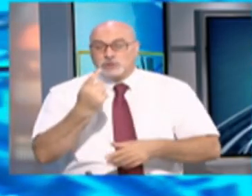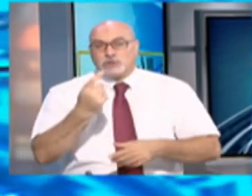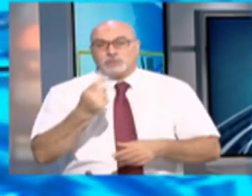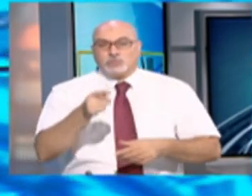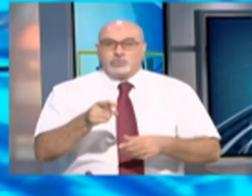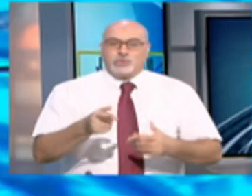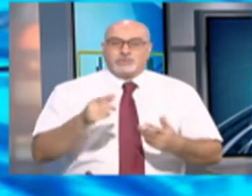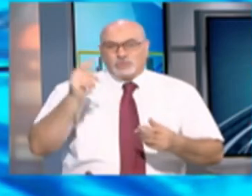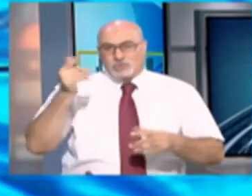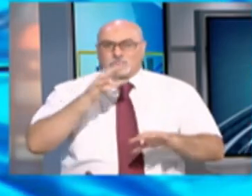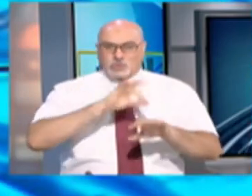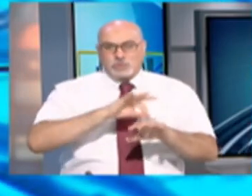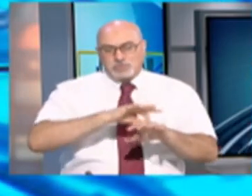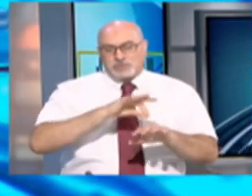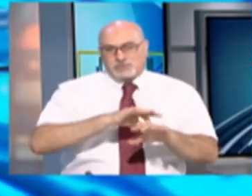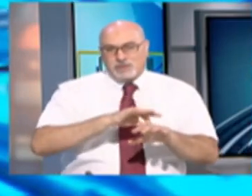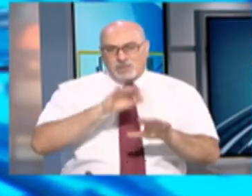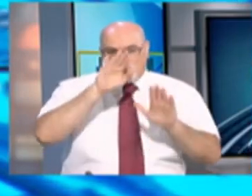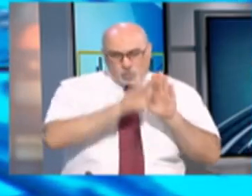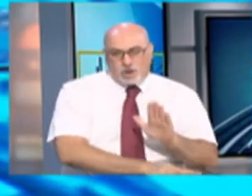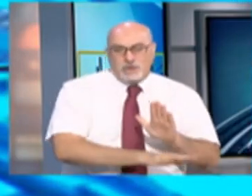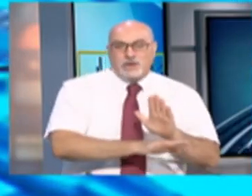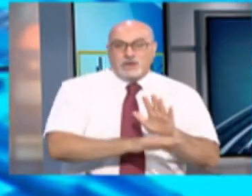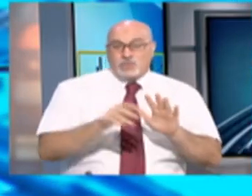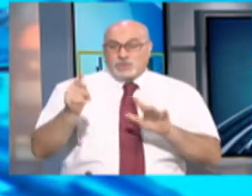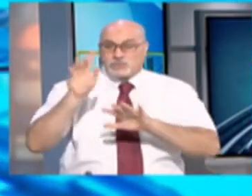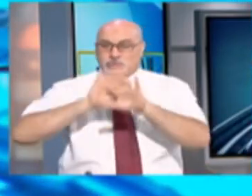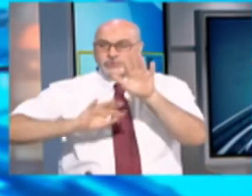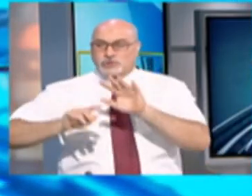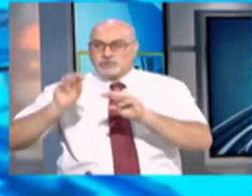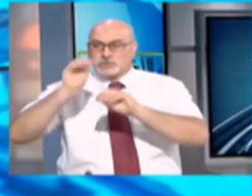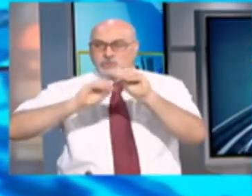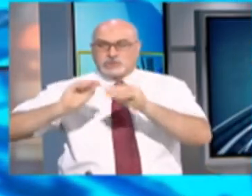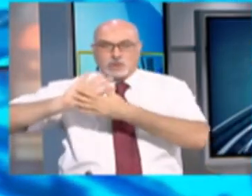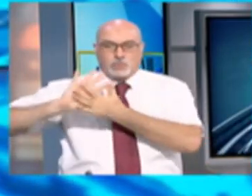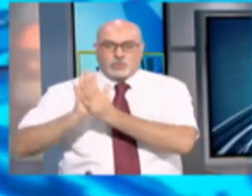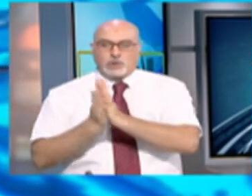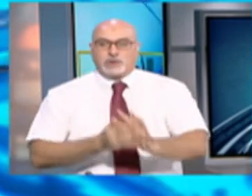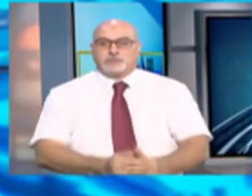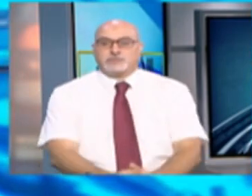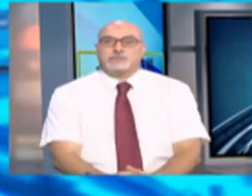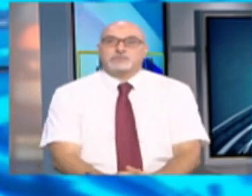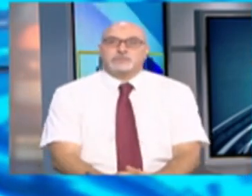على المؤسسات الاستشفائية التي تتكفل بعلاج الحروق.